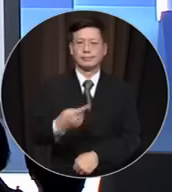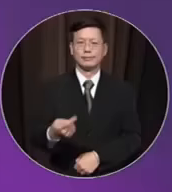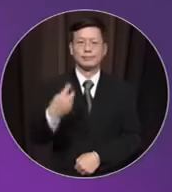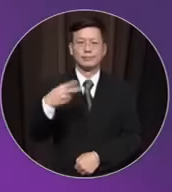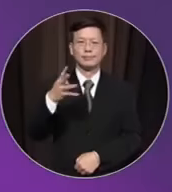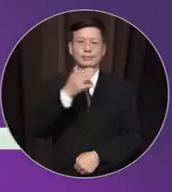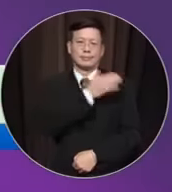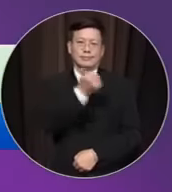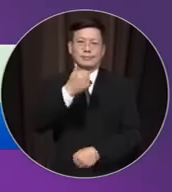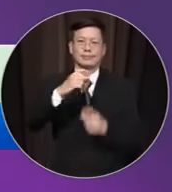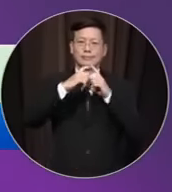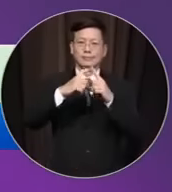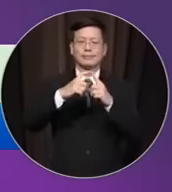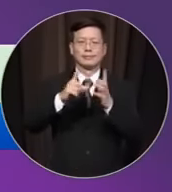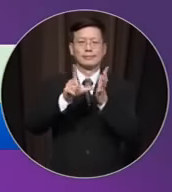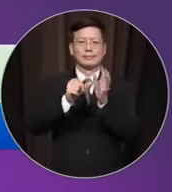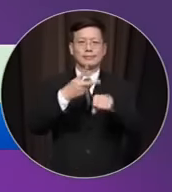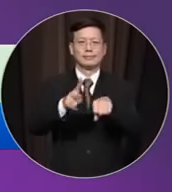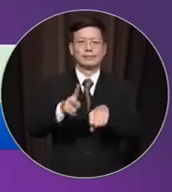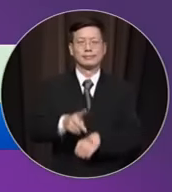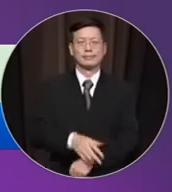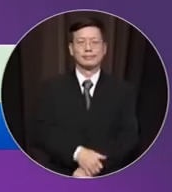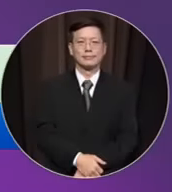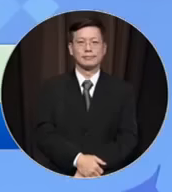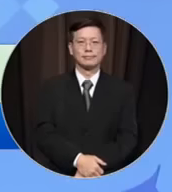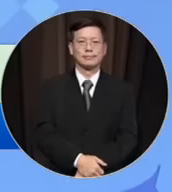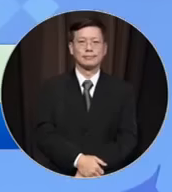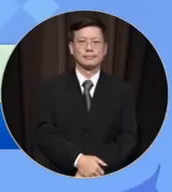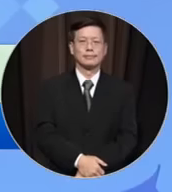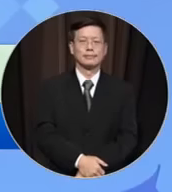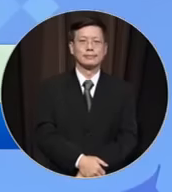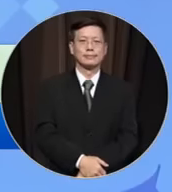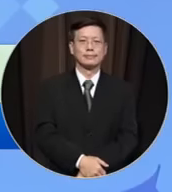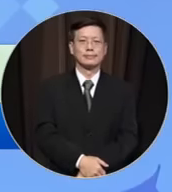来我们请陈进仁先生回答，时间2分钟。